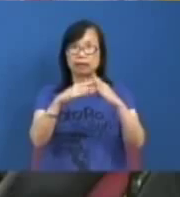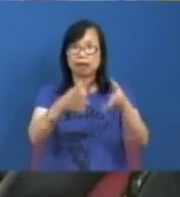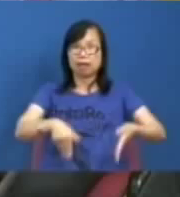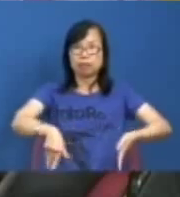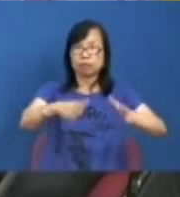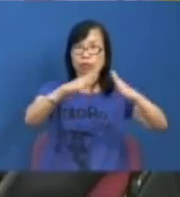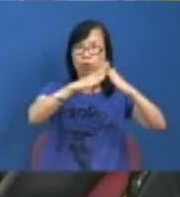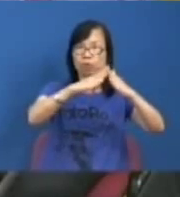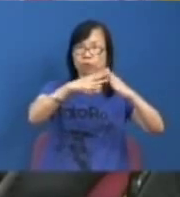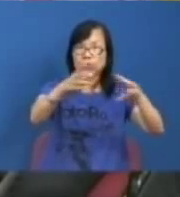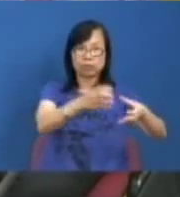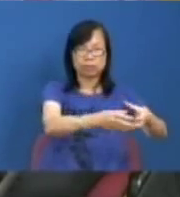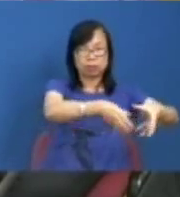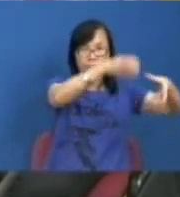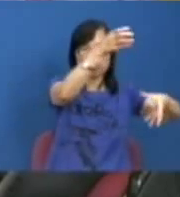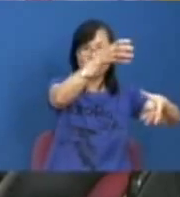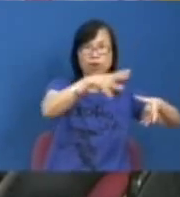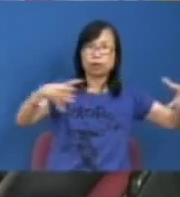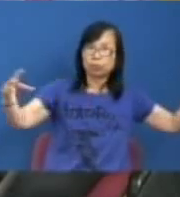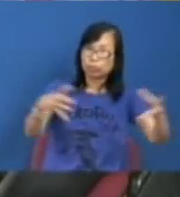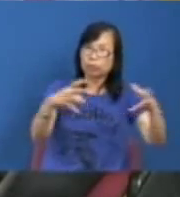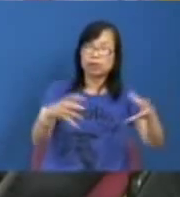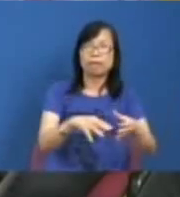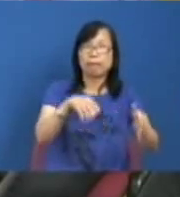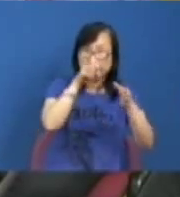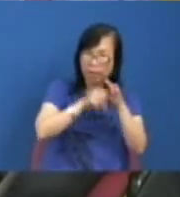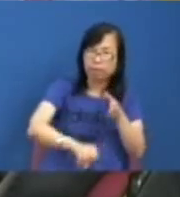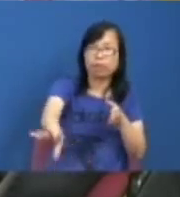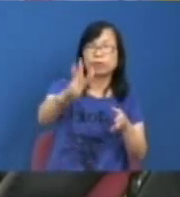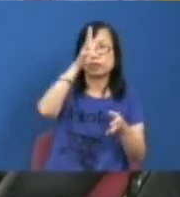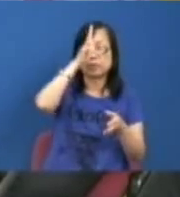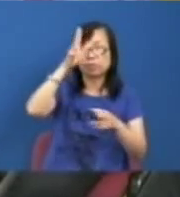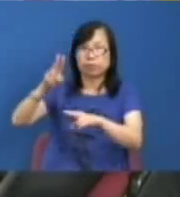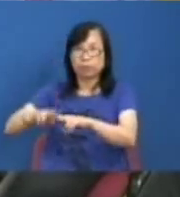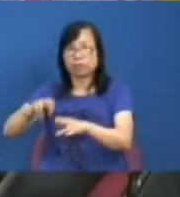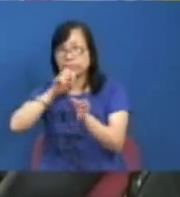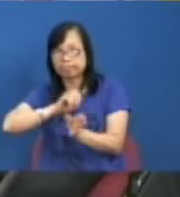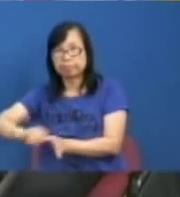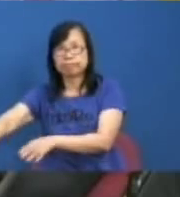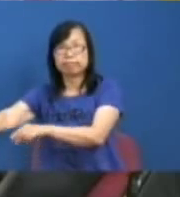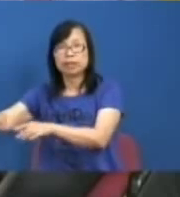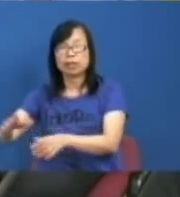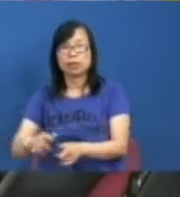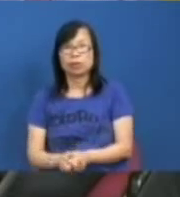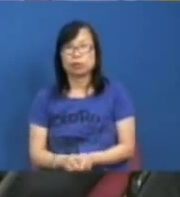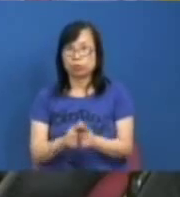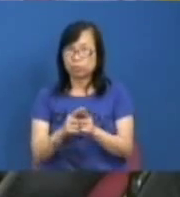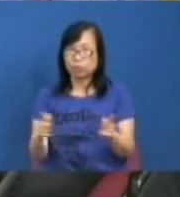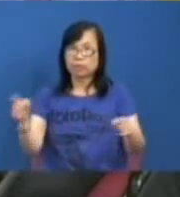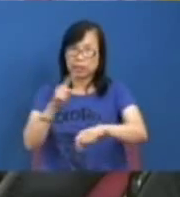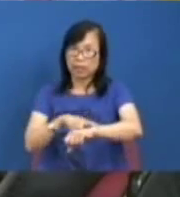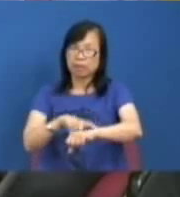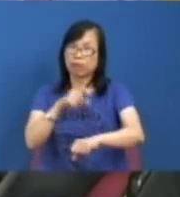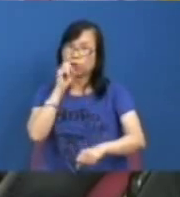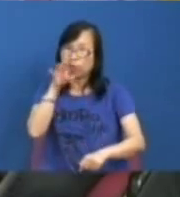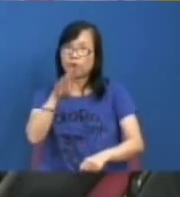污渠統一了排放出去政府的渠或者政府的井而流走呢，長遠來講它的好